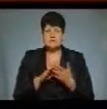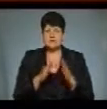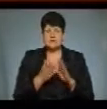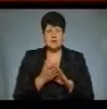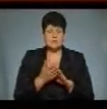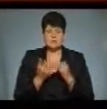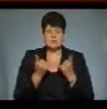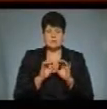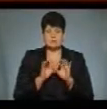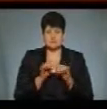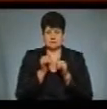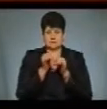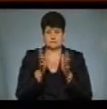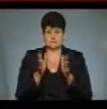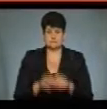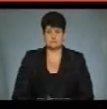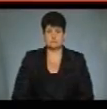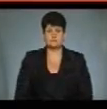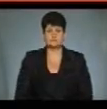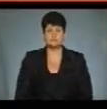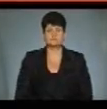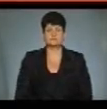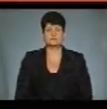наразі не коментують.